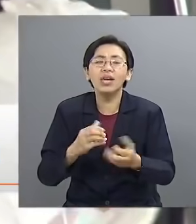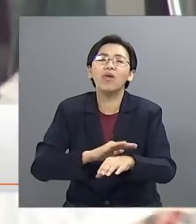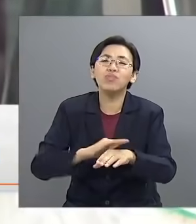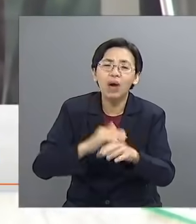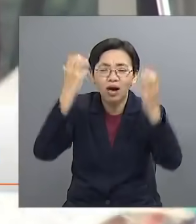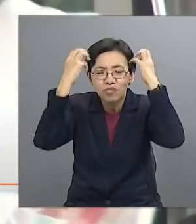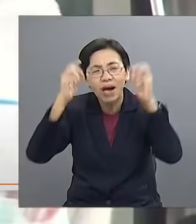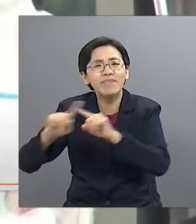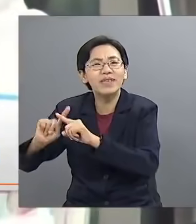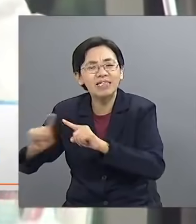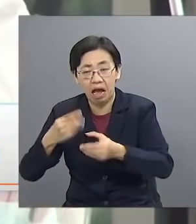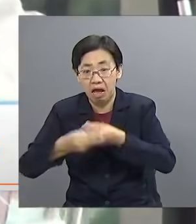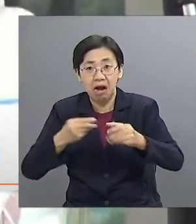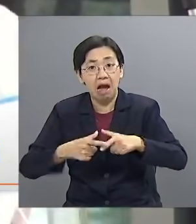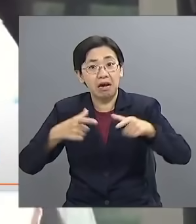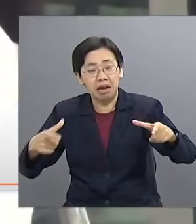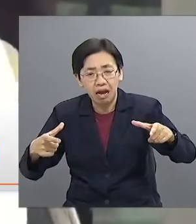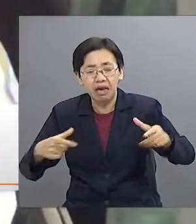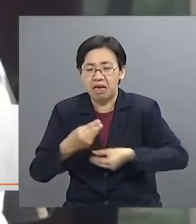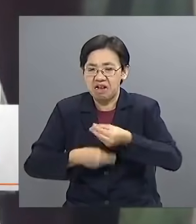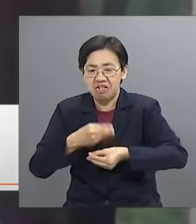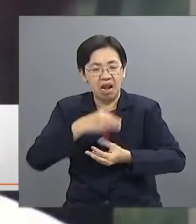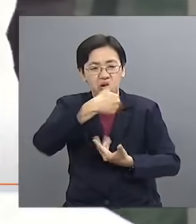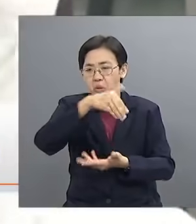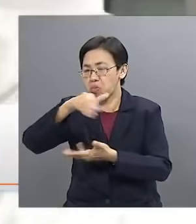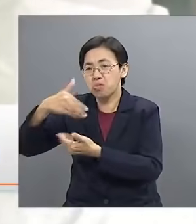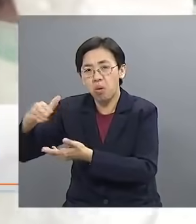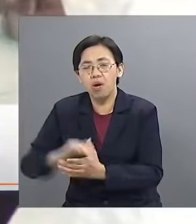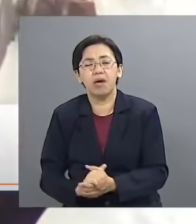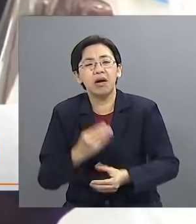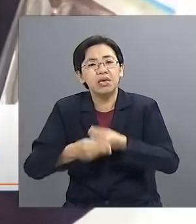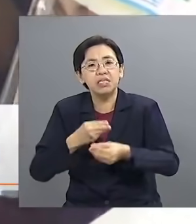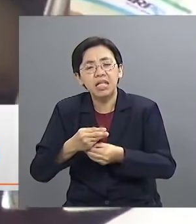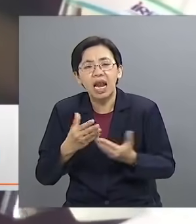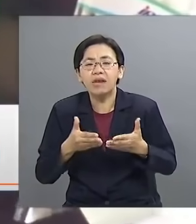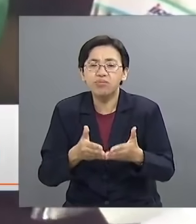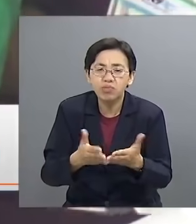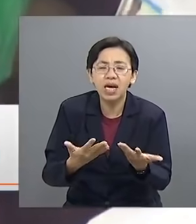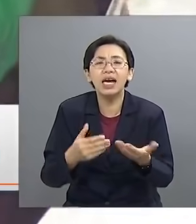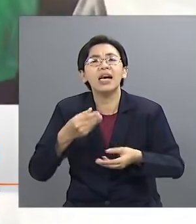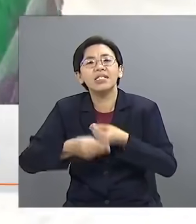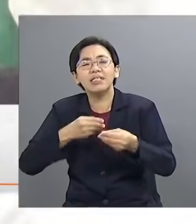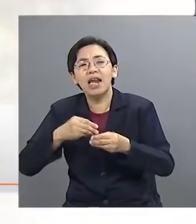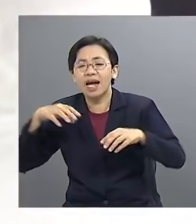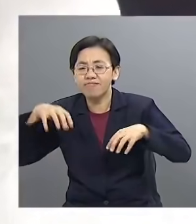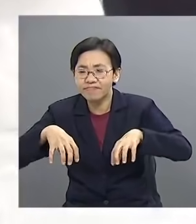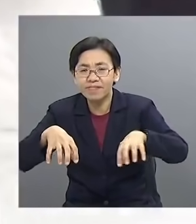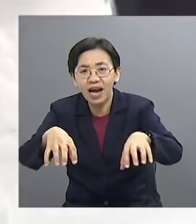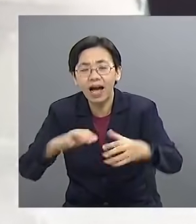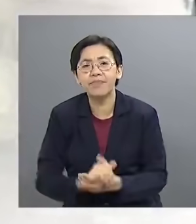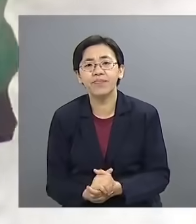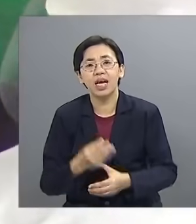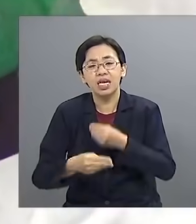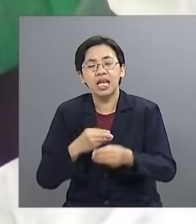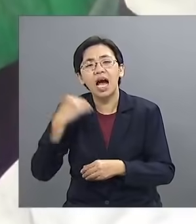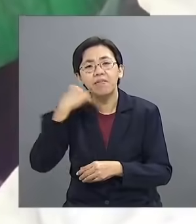ใหญ่หรือตลาดค้าส่งขนาดใหญ่ตลาดน้ำตลาดนัดนี้ซึ่งหมายถึงตลาดนัดที่เปิดให้บริการเป็นประจำทุกวัน